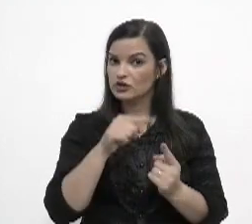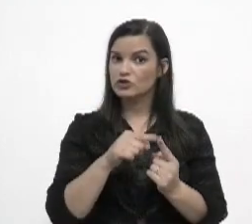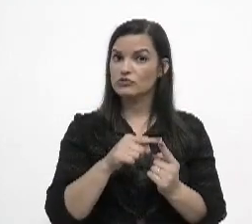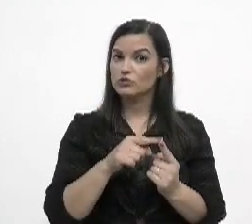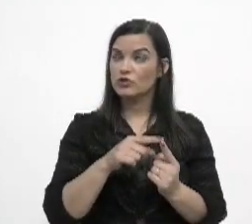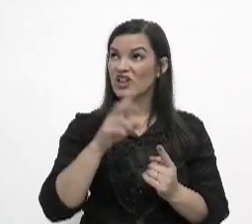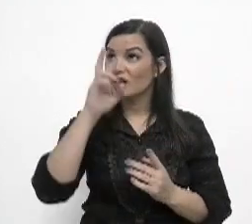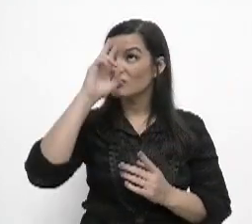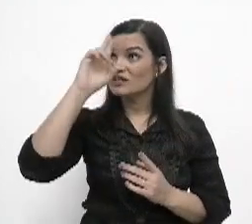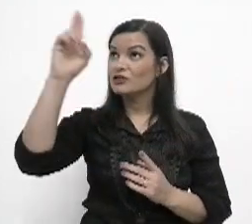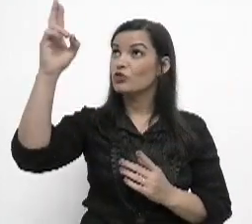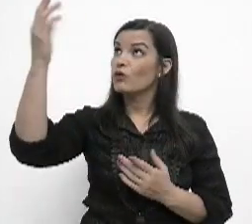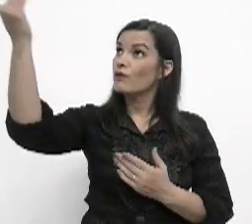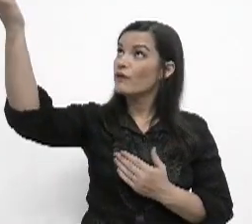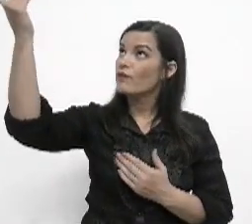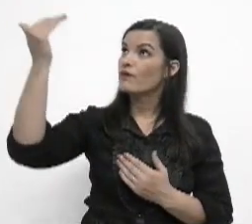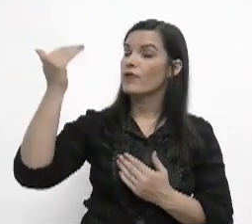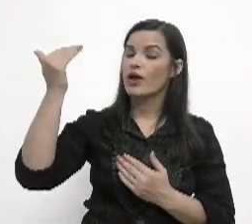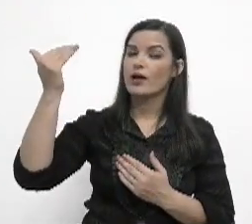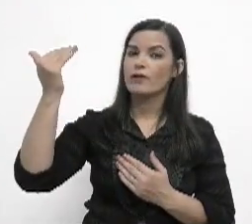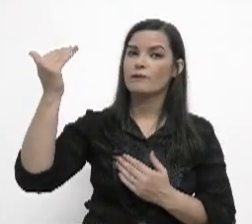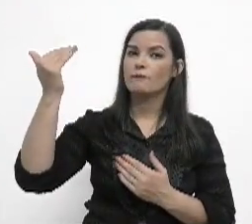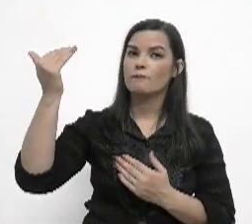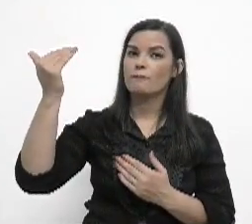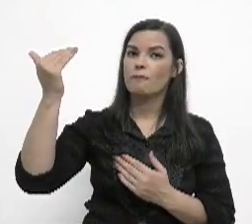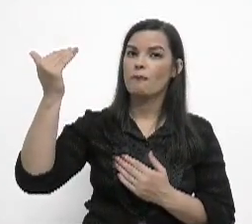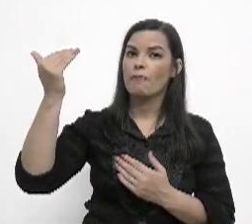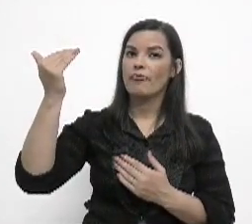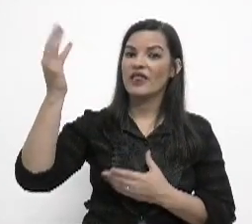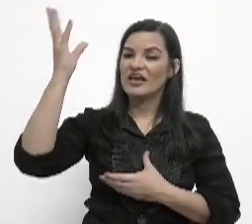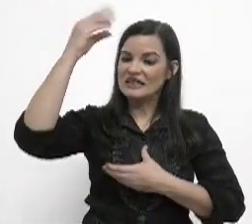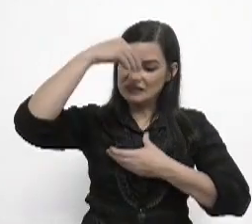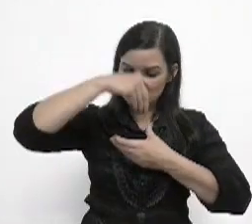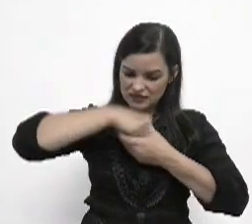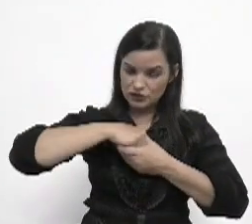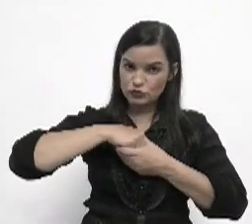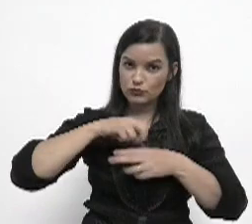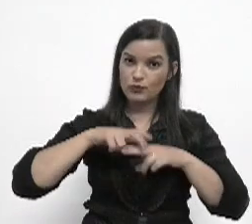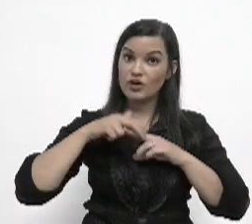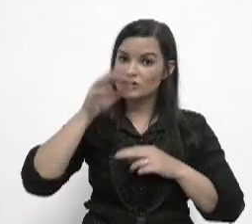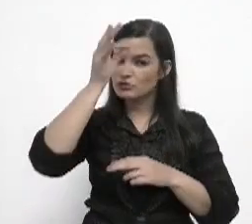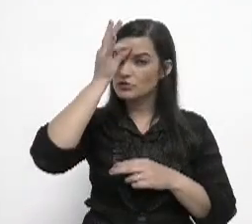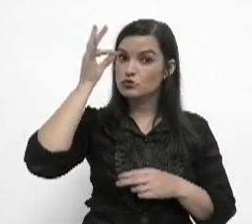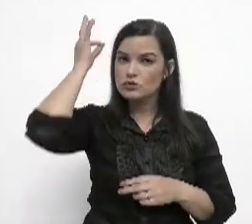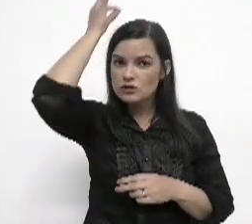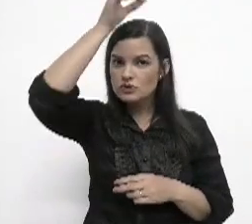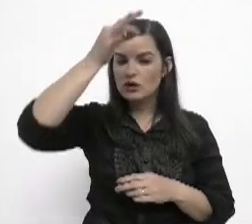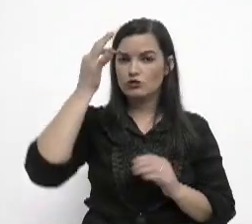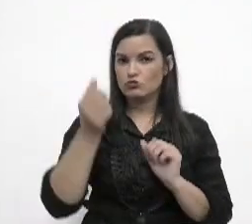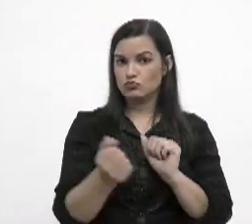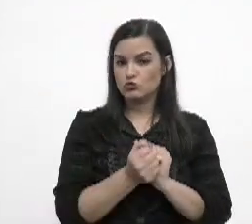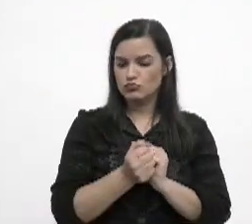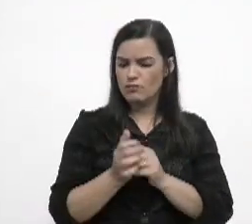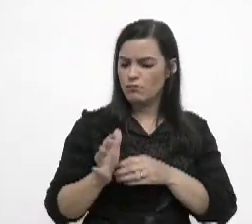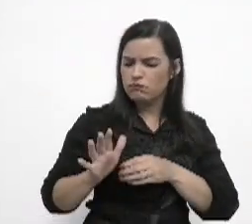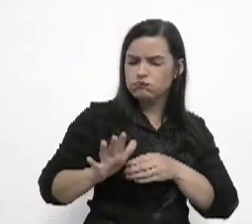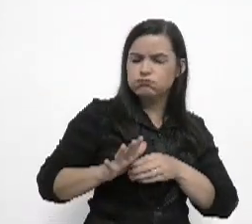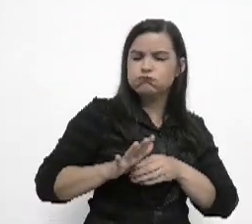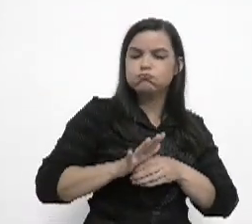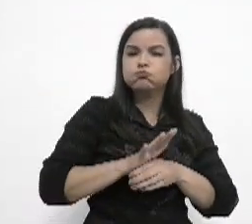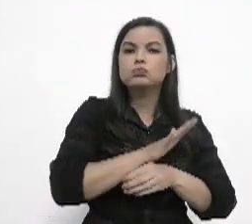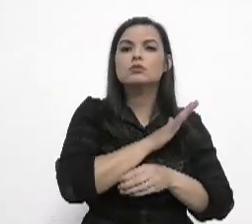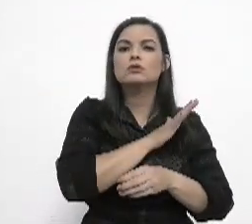esteja em nós através do Espírito Santo. 성령이여 내게 충만하게 하여 주옵소서. Senhor, esteja plenamente em nós. 내가 다시 보게